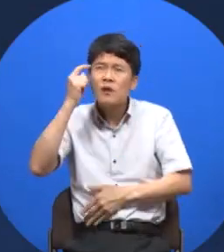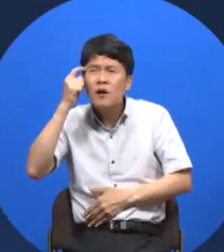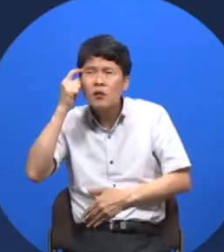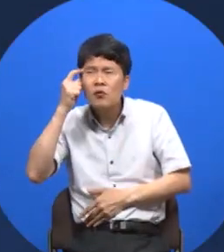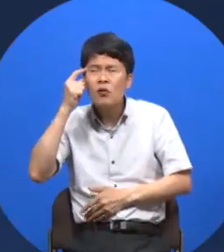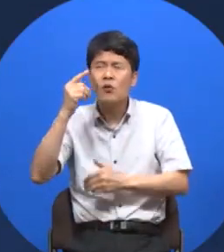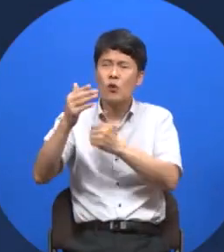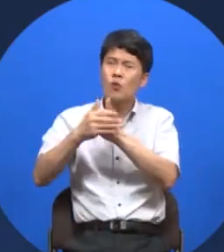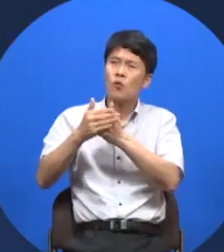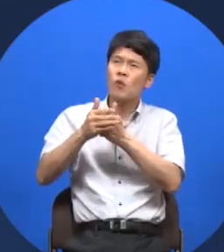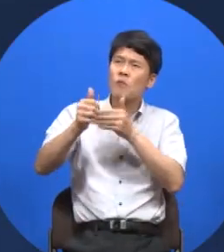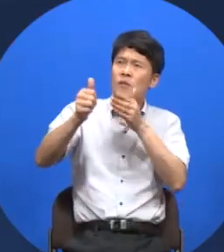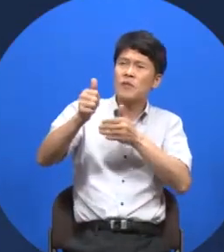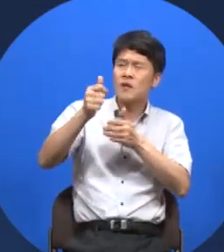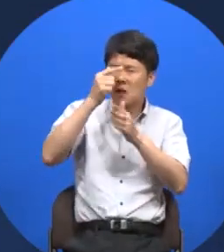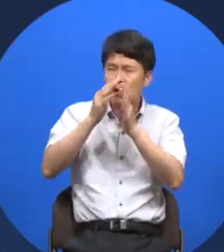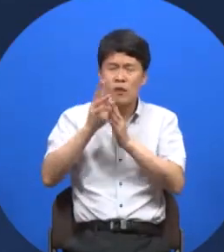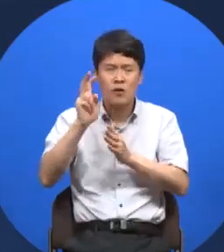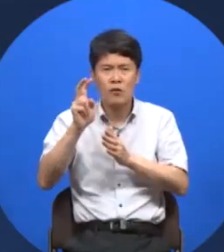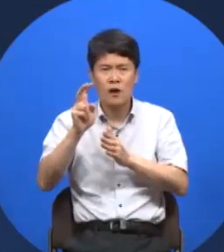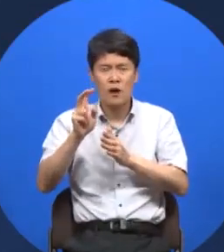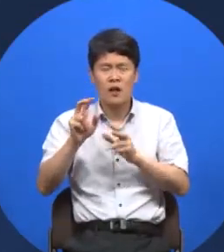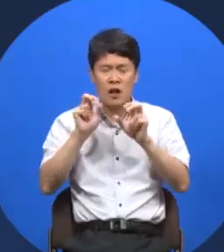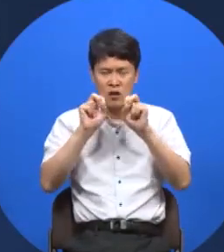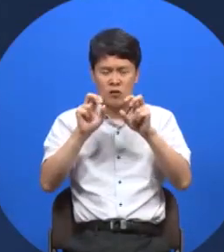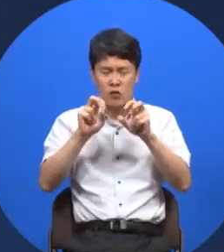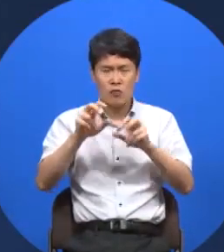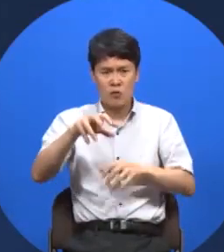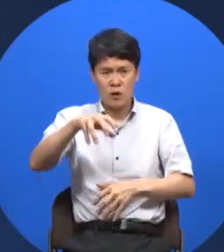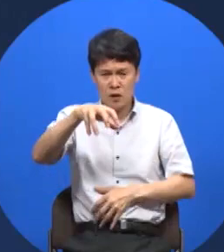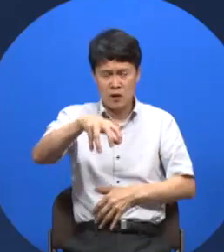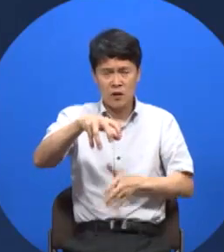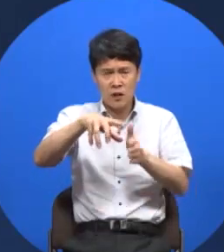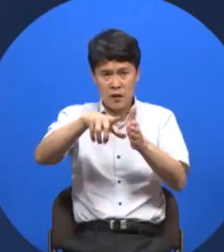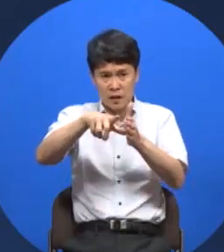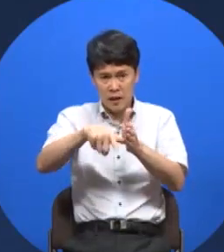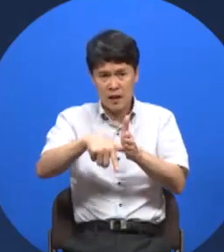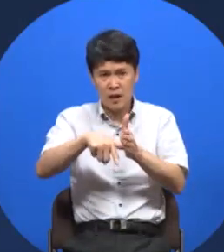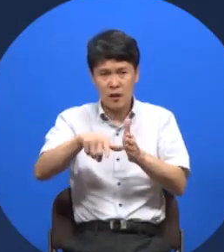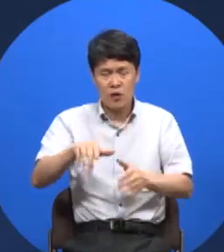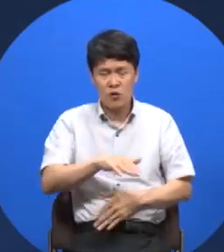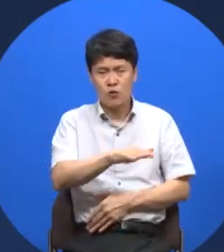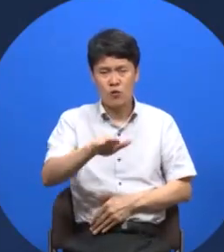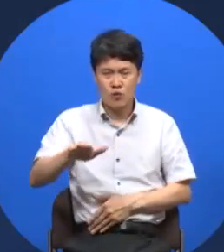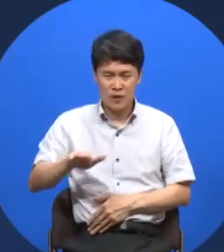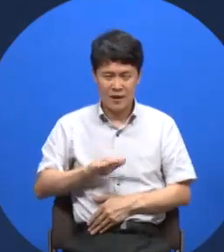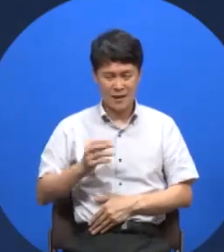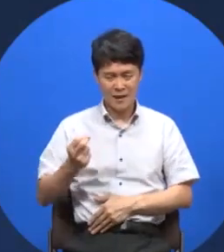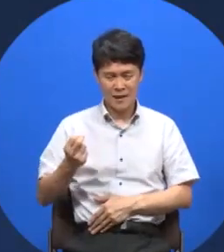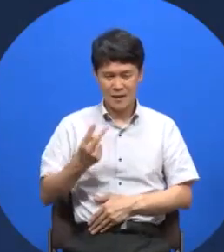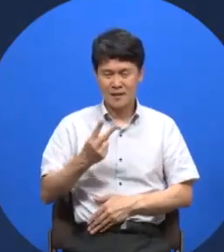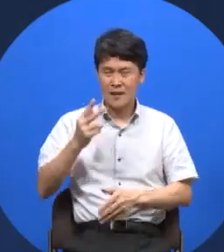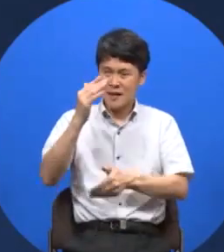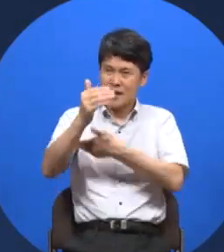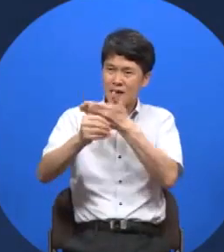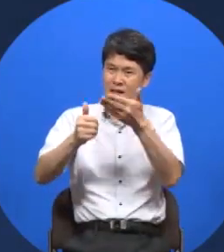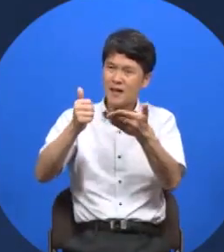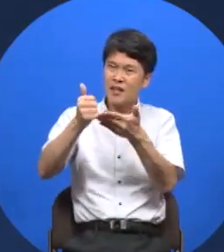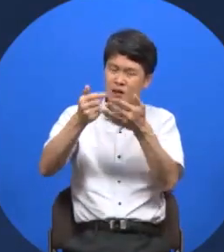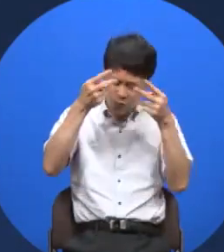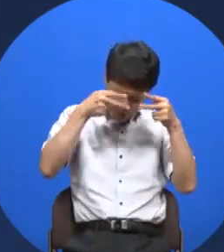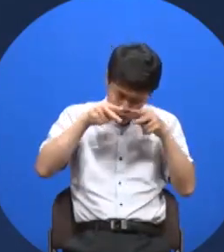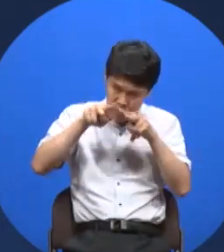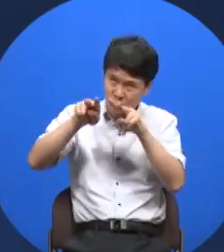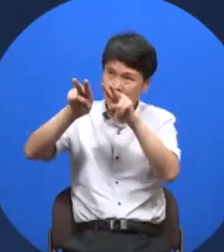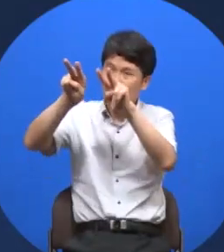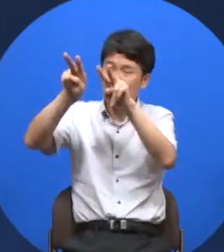것입니다. 이런 선교의 장 혹은 선교의 마당이 우리로 하여금 다시 하나님을 바라보게